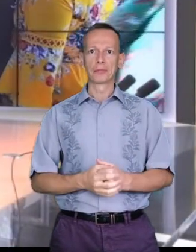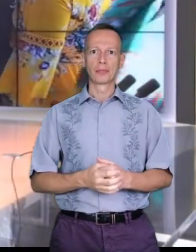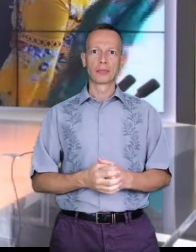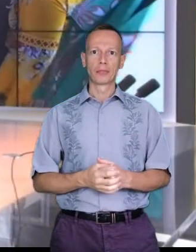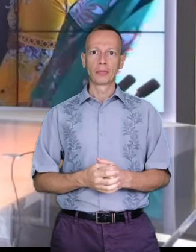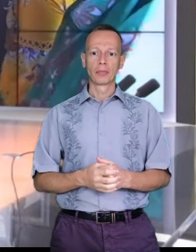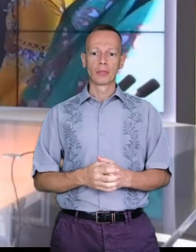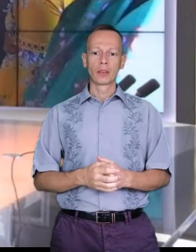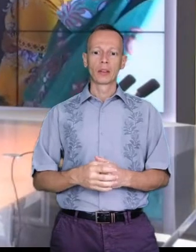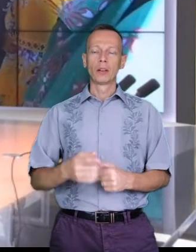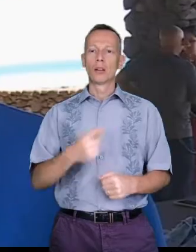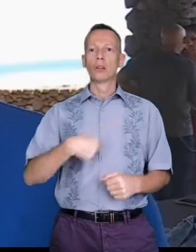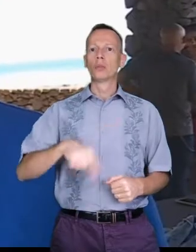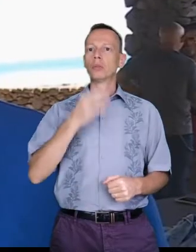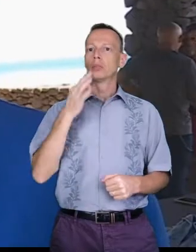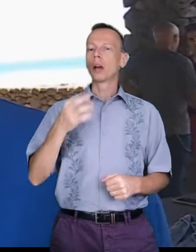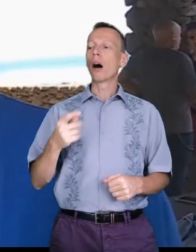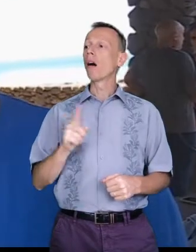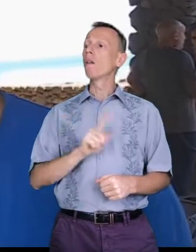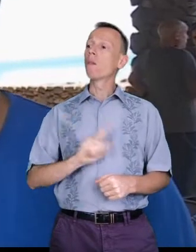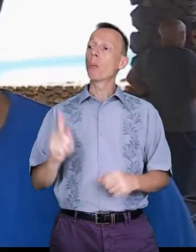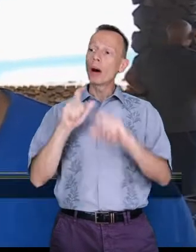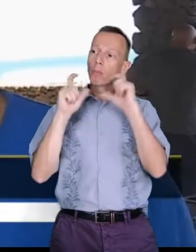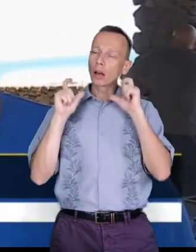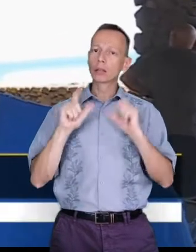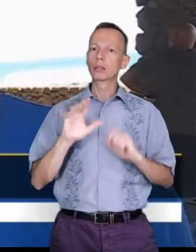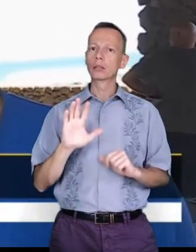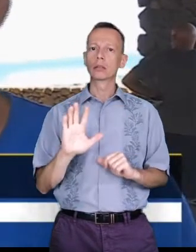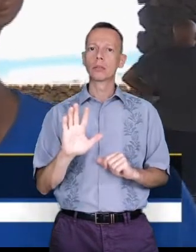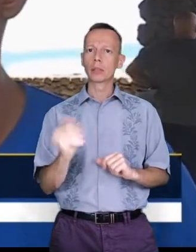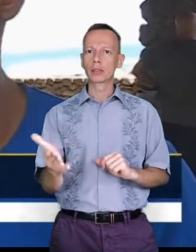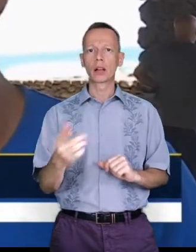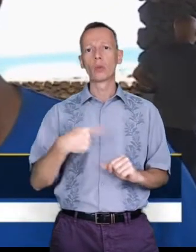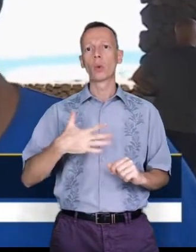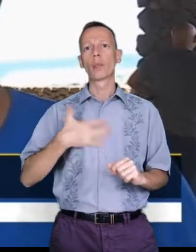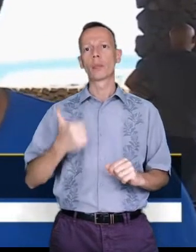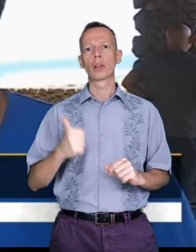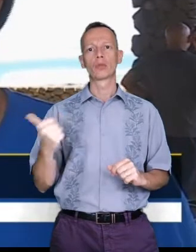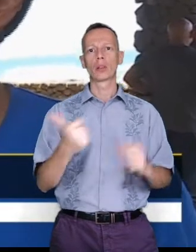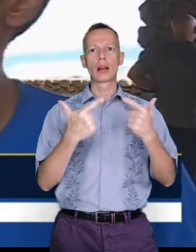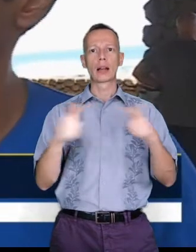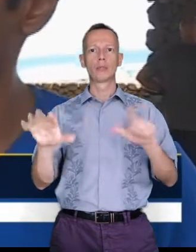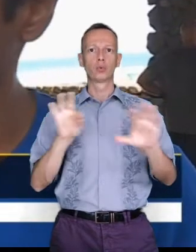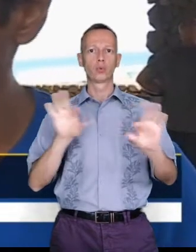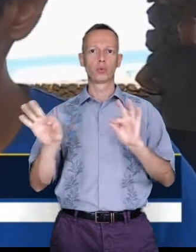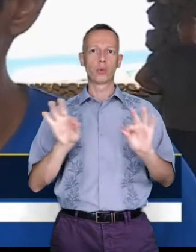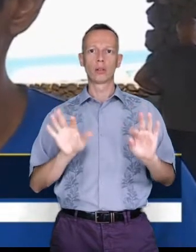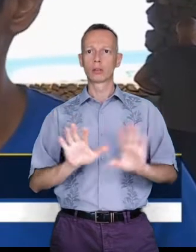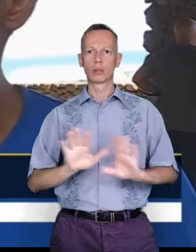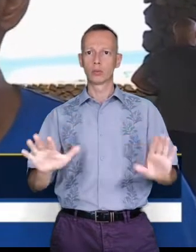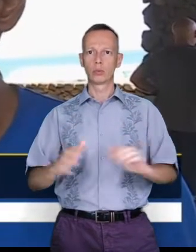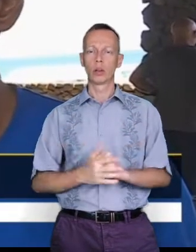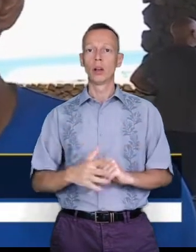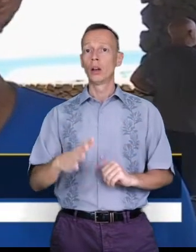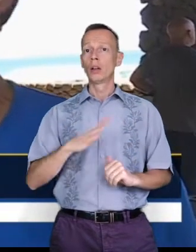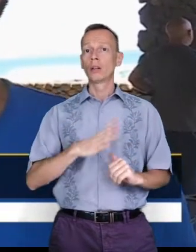personnes. Regardez. On ne dit pas qu'il ne faut pas porter de masque, qu'il faut porter de masque. On aimerait que les gens soient libres de